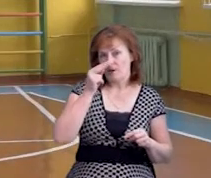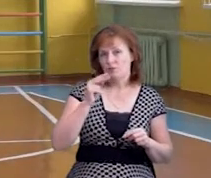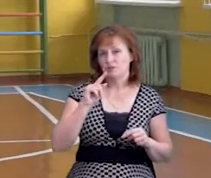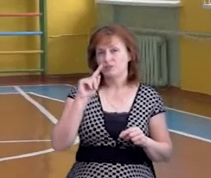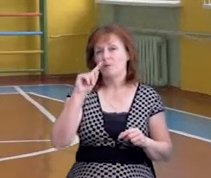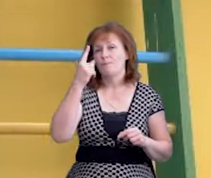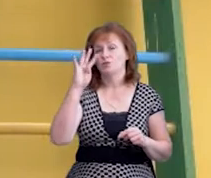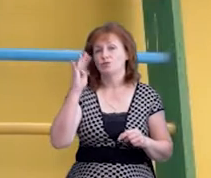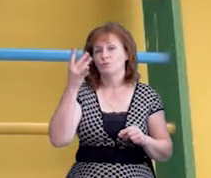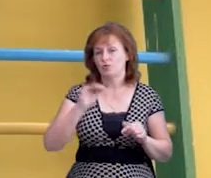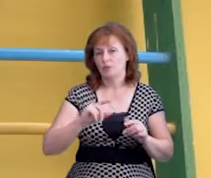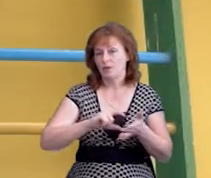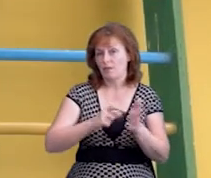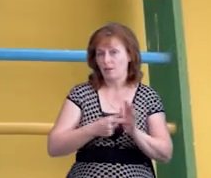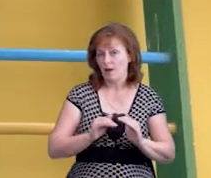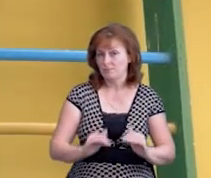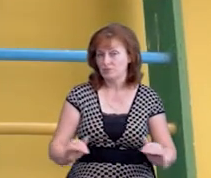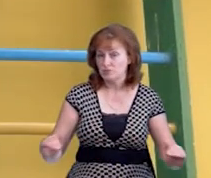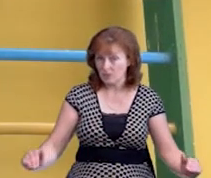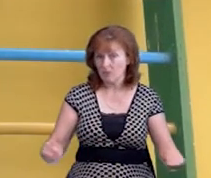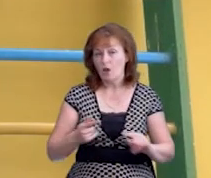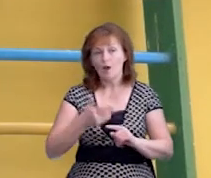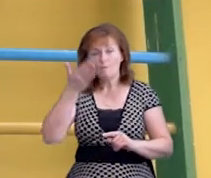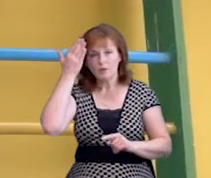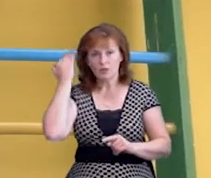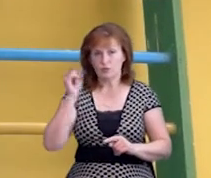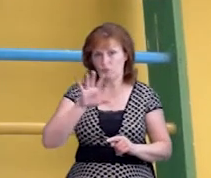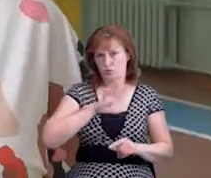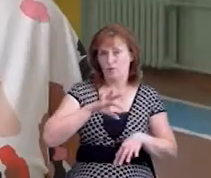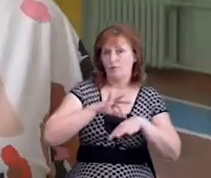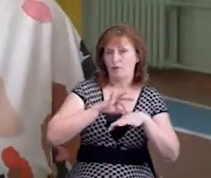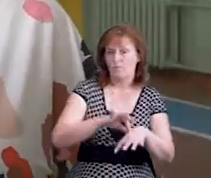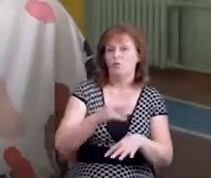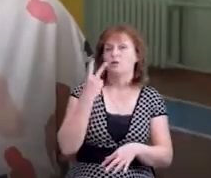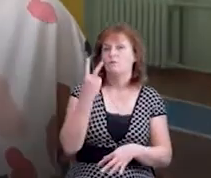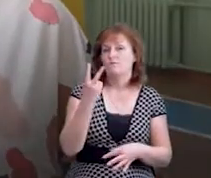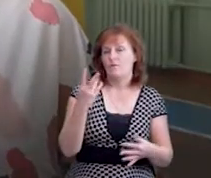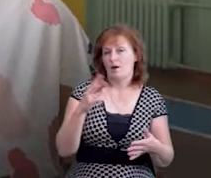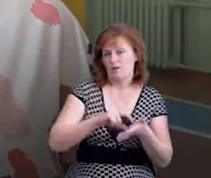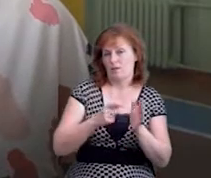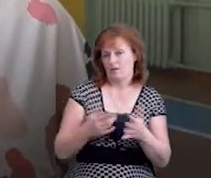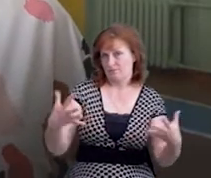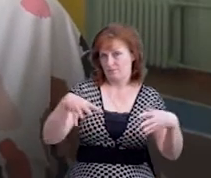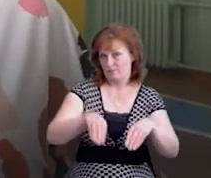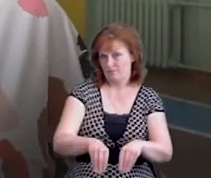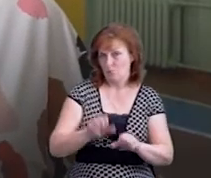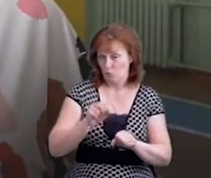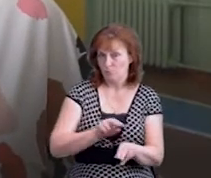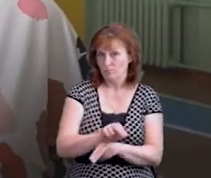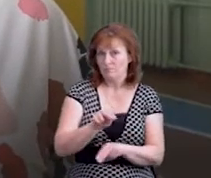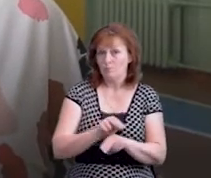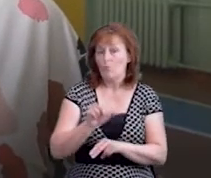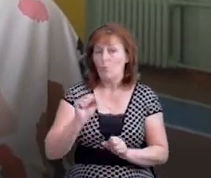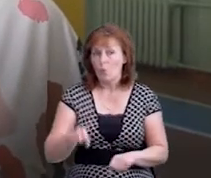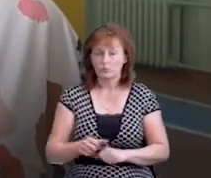Харченко говорить, раніше тут могли проводити уроки для 2 класів одночасно. Зараз, звичайно, розклад ми переробили.